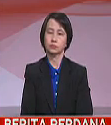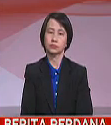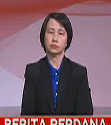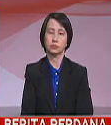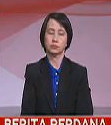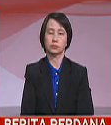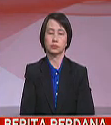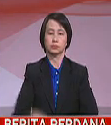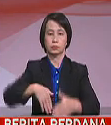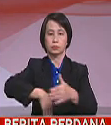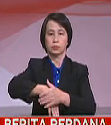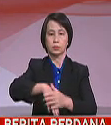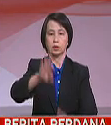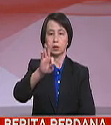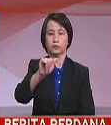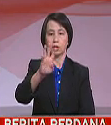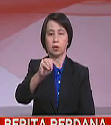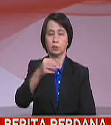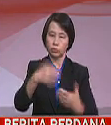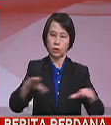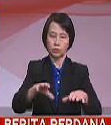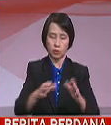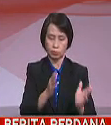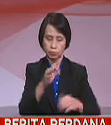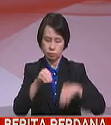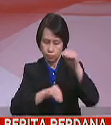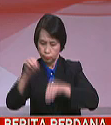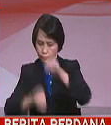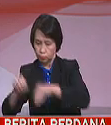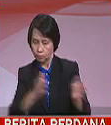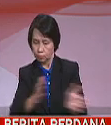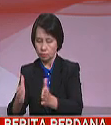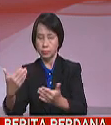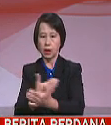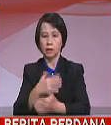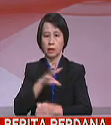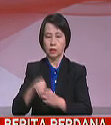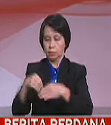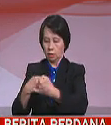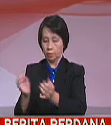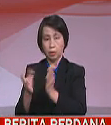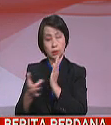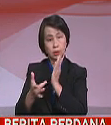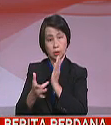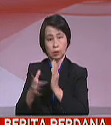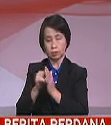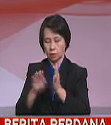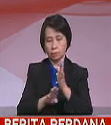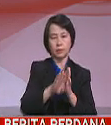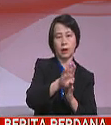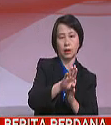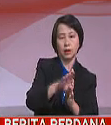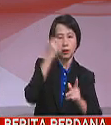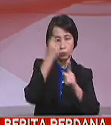Hai persatuan bola sepak Malaysia FM telah melakukan penstrukturan baharu melibatkan jabatan teknikal dan pembangunan